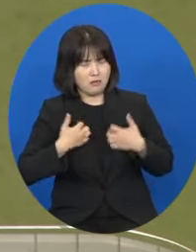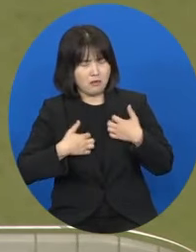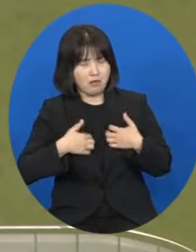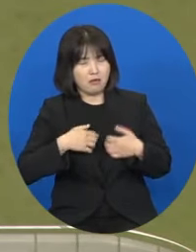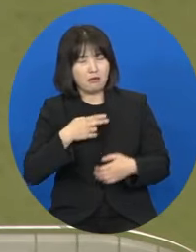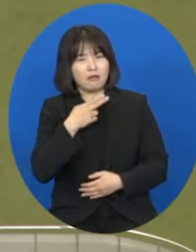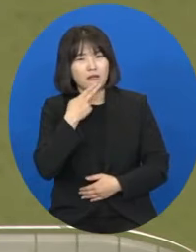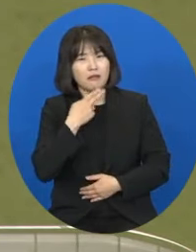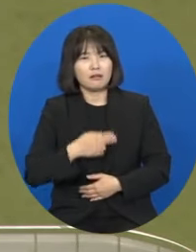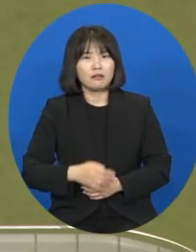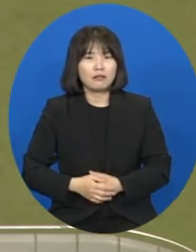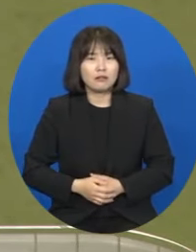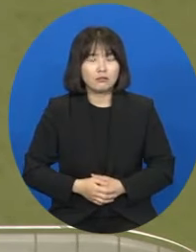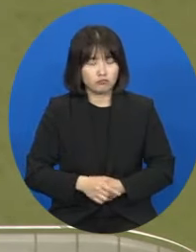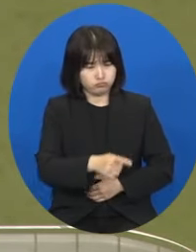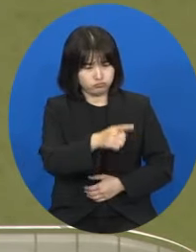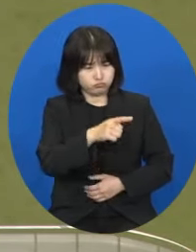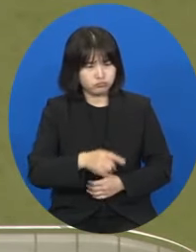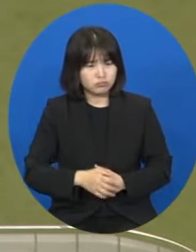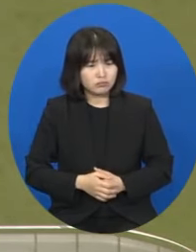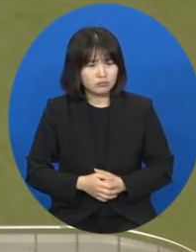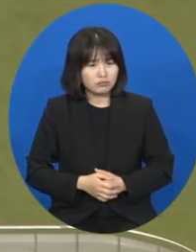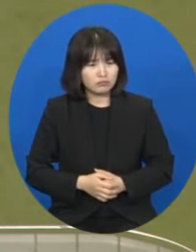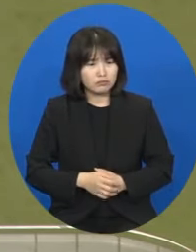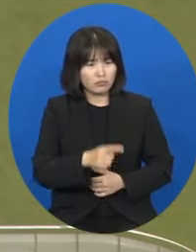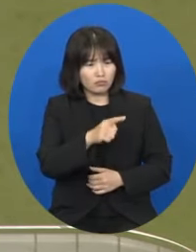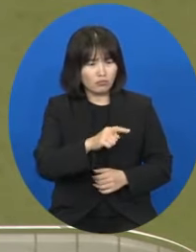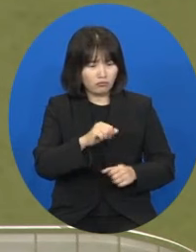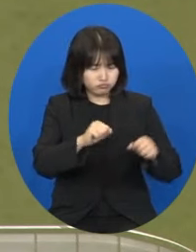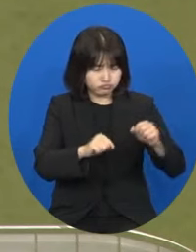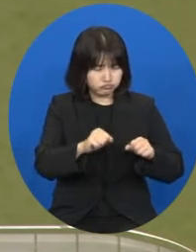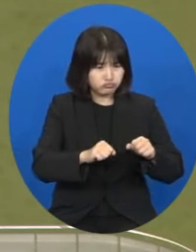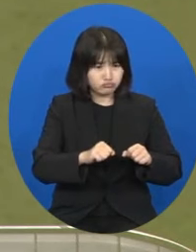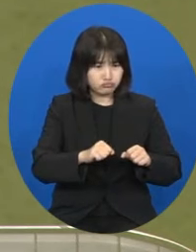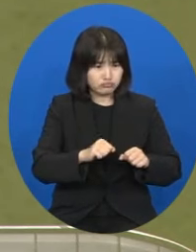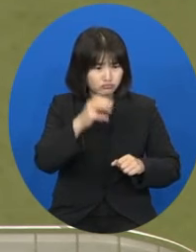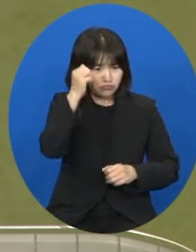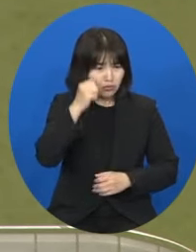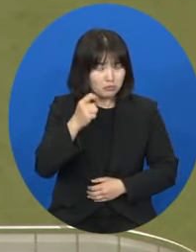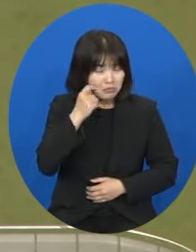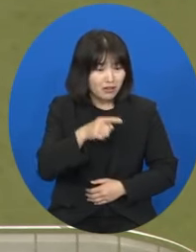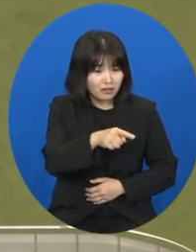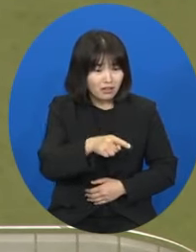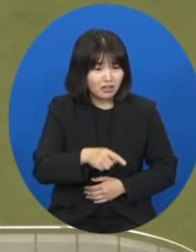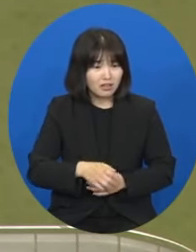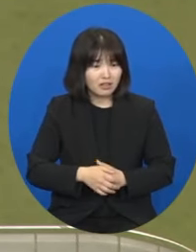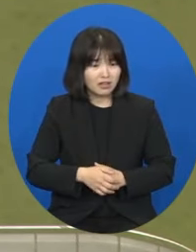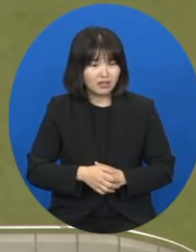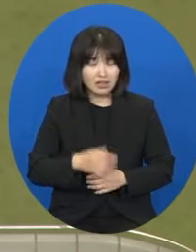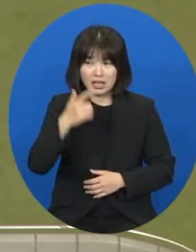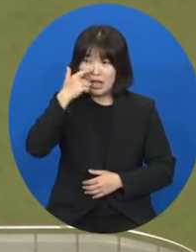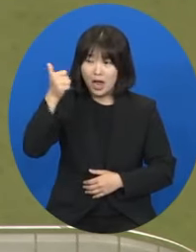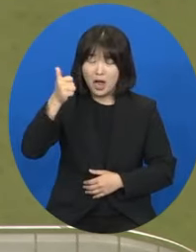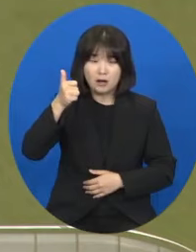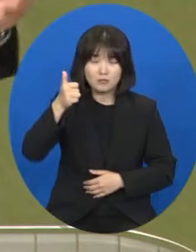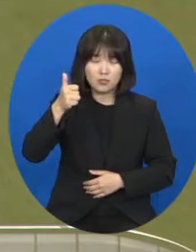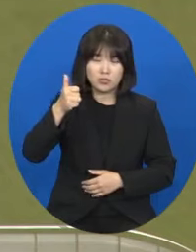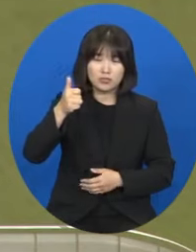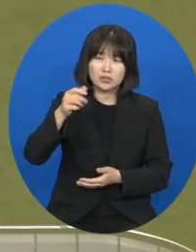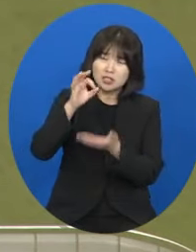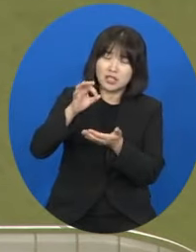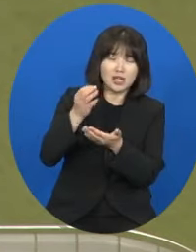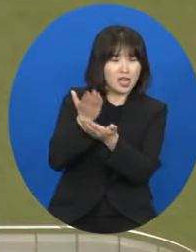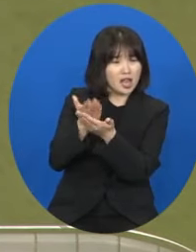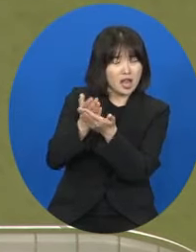아니고, 야, 너 지금 너가 한 짓이 무엇이었는지 너 기억 안 나? 너가 아버지의 유산을 달라고 했을 때